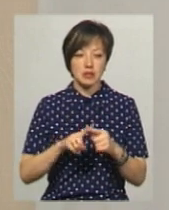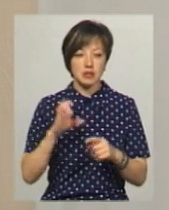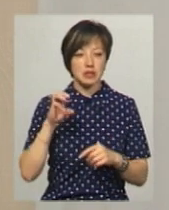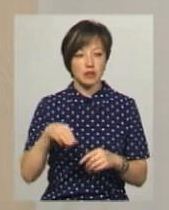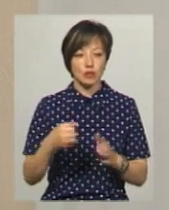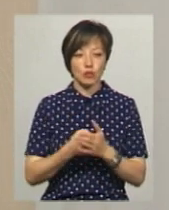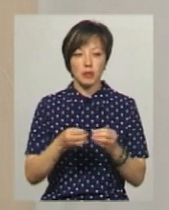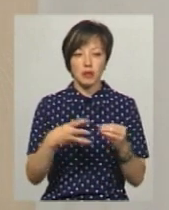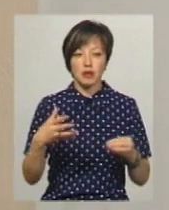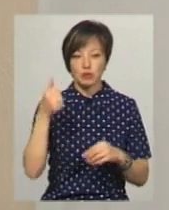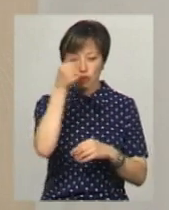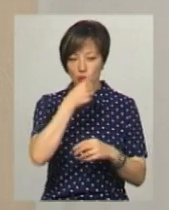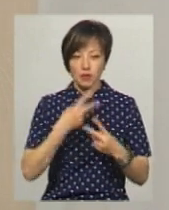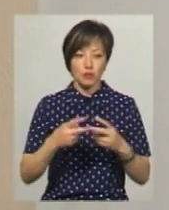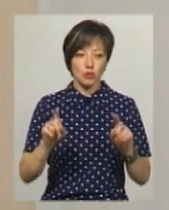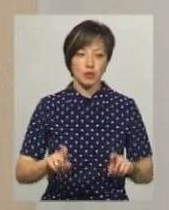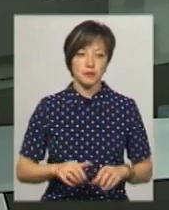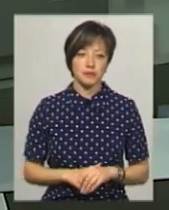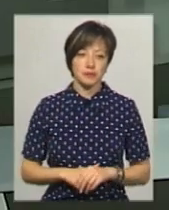статтею до 15 років позбавлення волі.